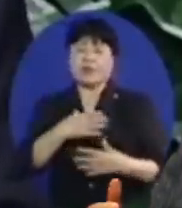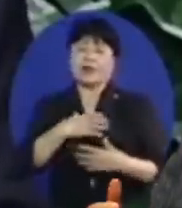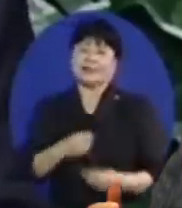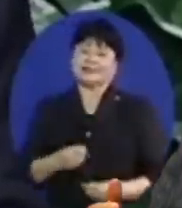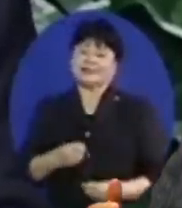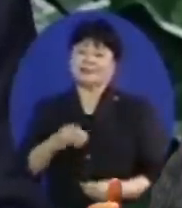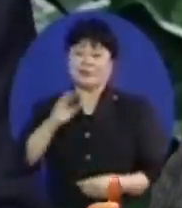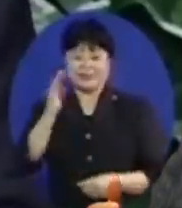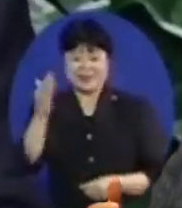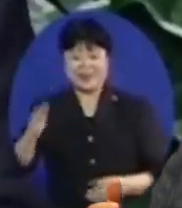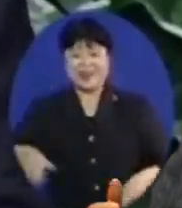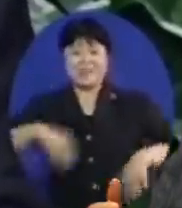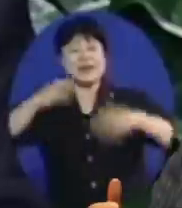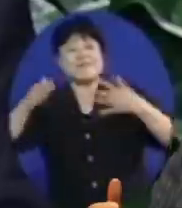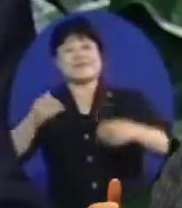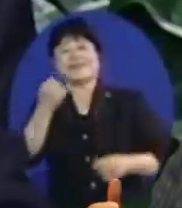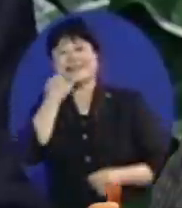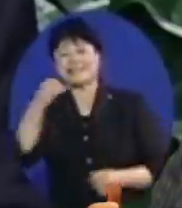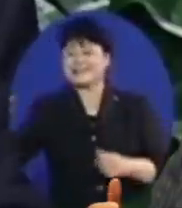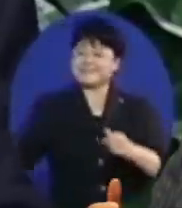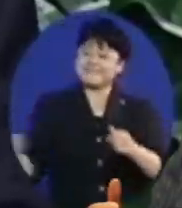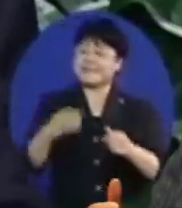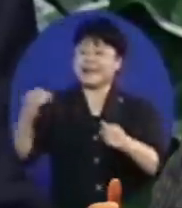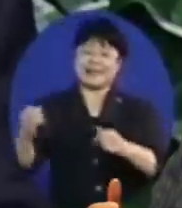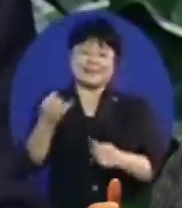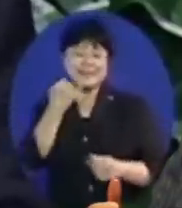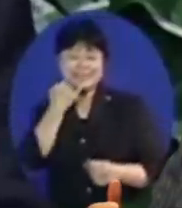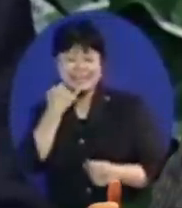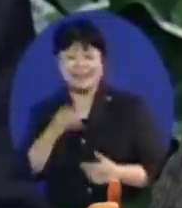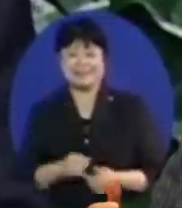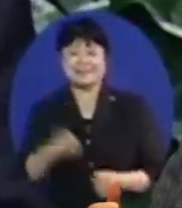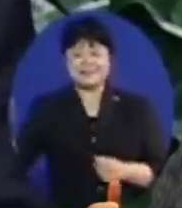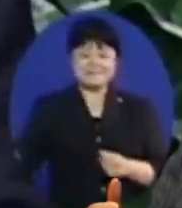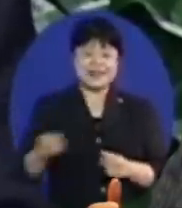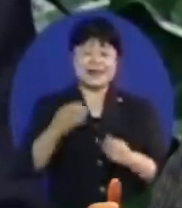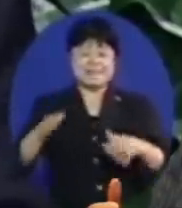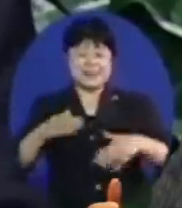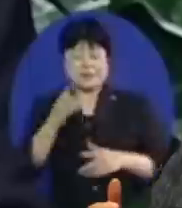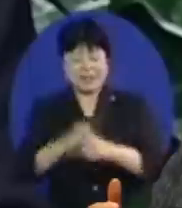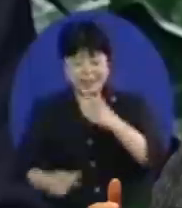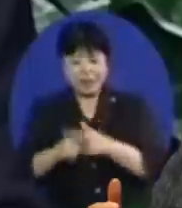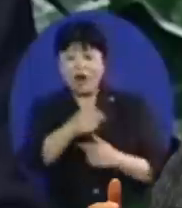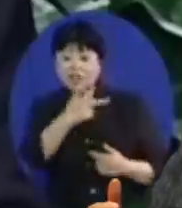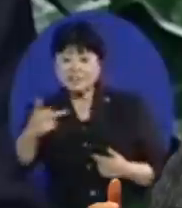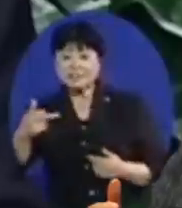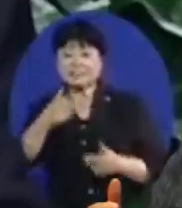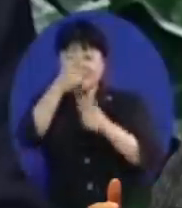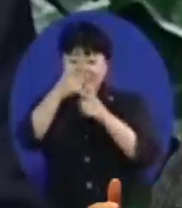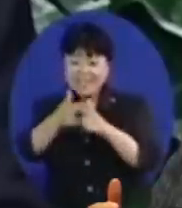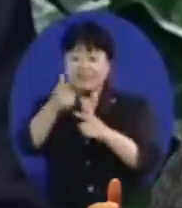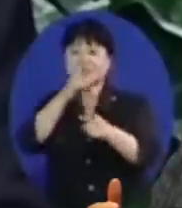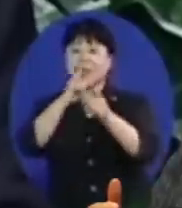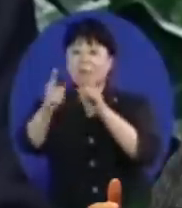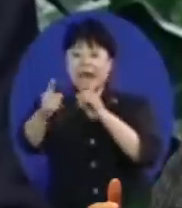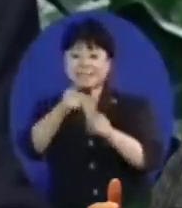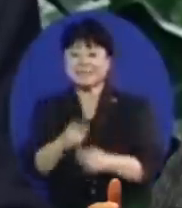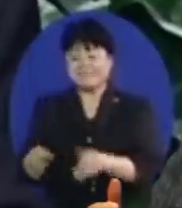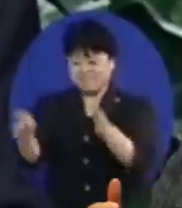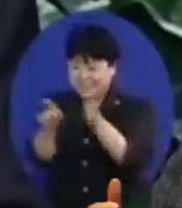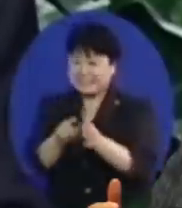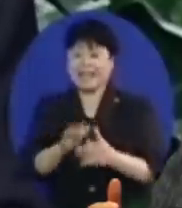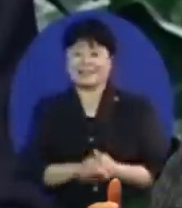것입니다. 바람아 부르라, 파도야 쳐라, 우리는 바람과 파도보다 그 크신 예수님의 말씀을 믿는다.